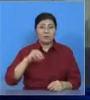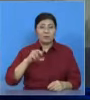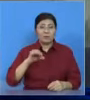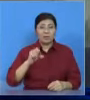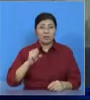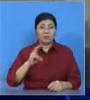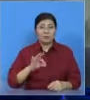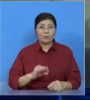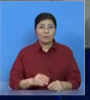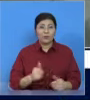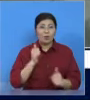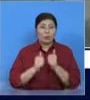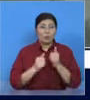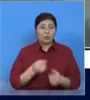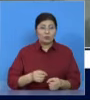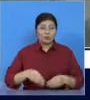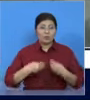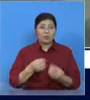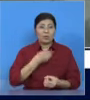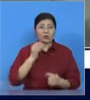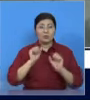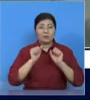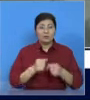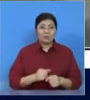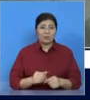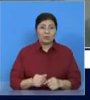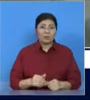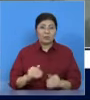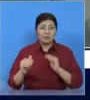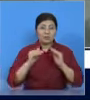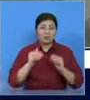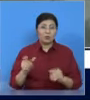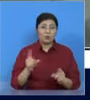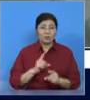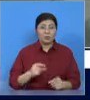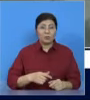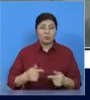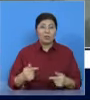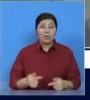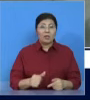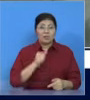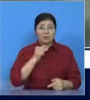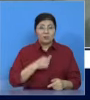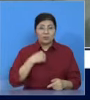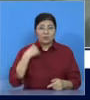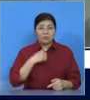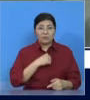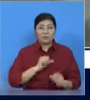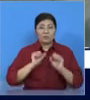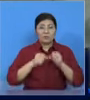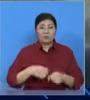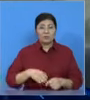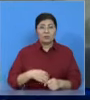WorldSkills, думаю, хорошая возможность для выпускников, студентов, чтобы испытать свои возможности, знания, обменяться